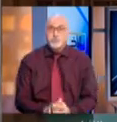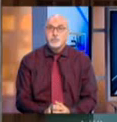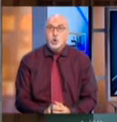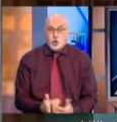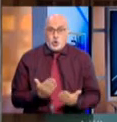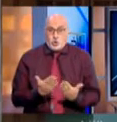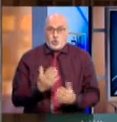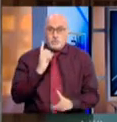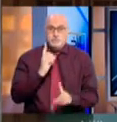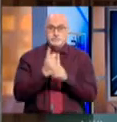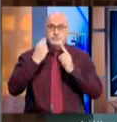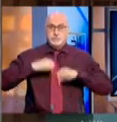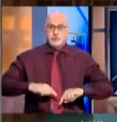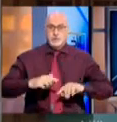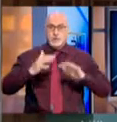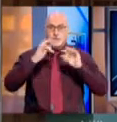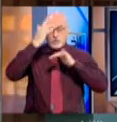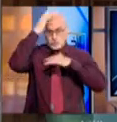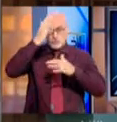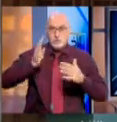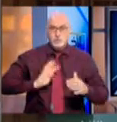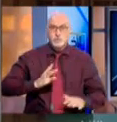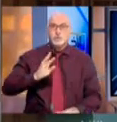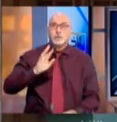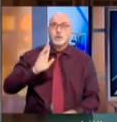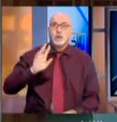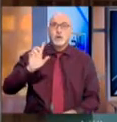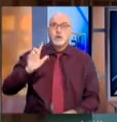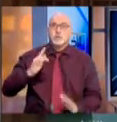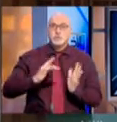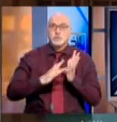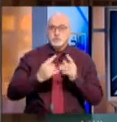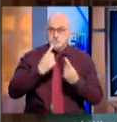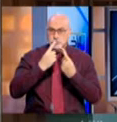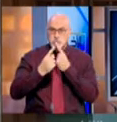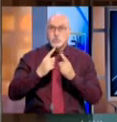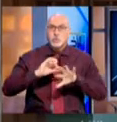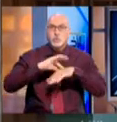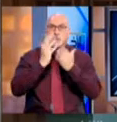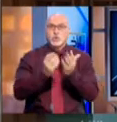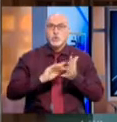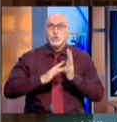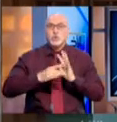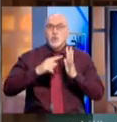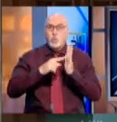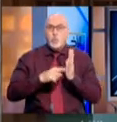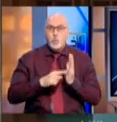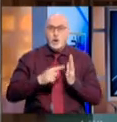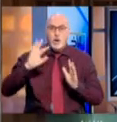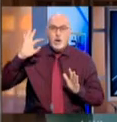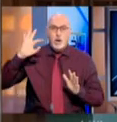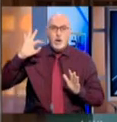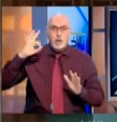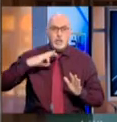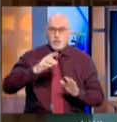اليوم بأخي معالي وزير الخارجية، وقد تم مناقشة كافة النقاط الهامة بين البلدين سواء